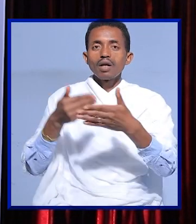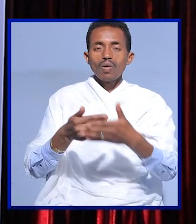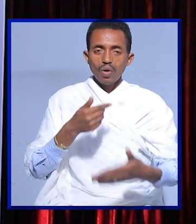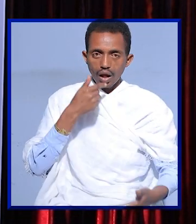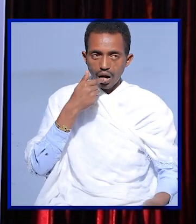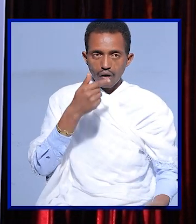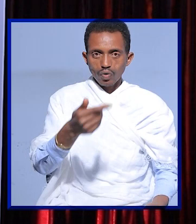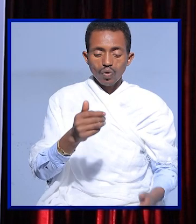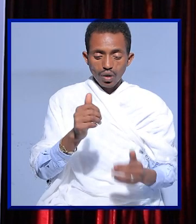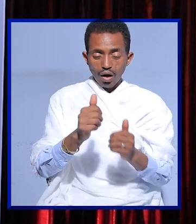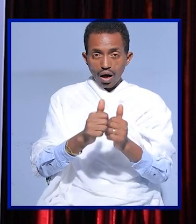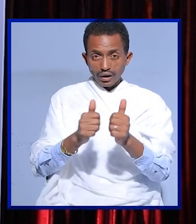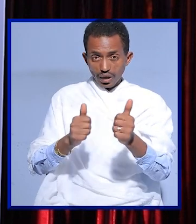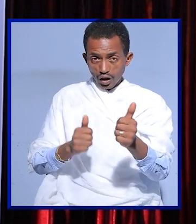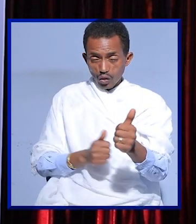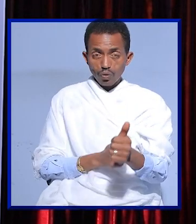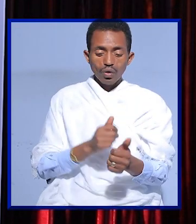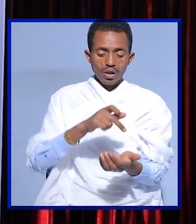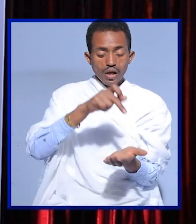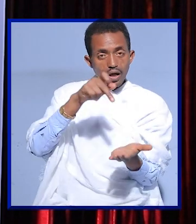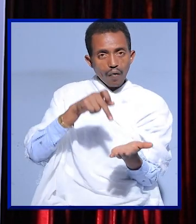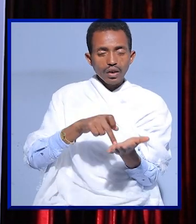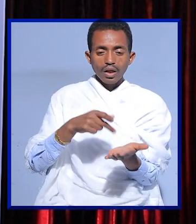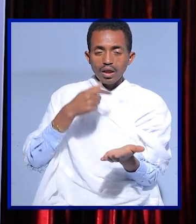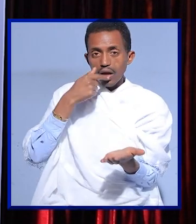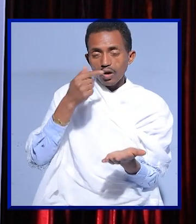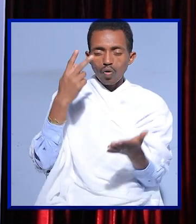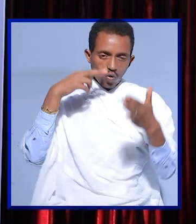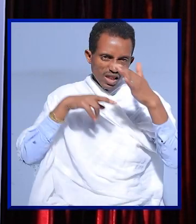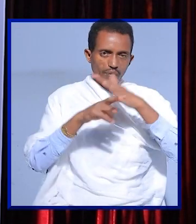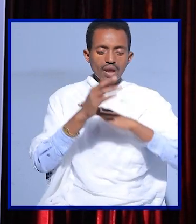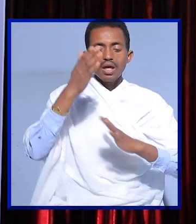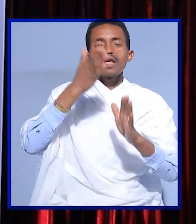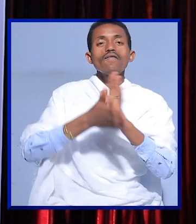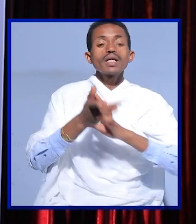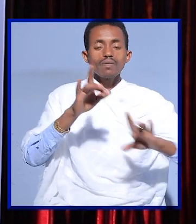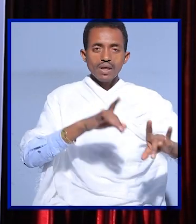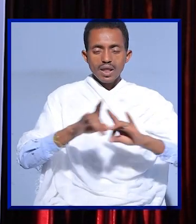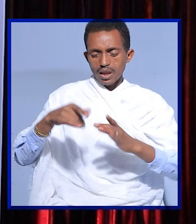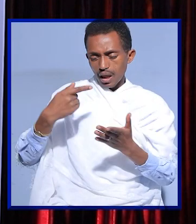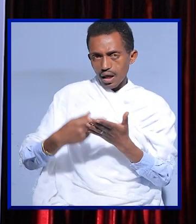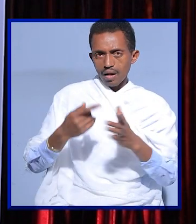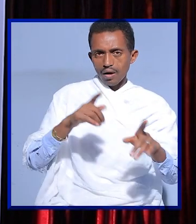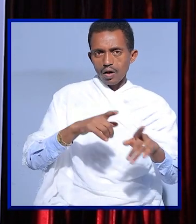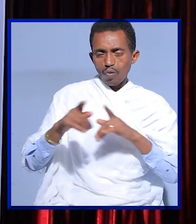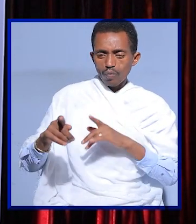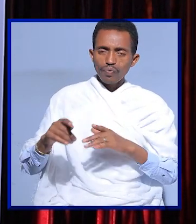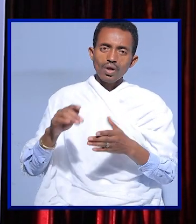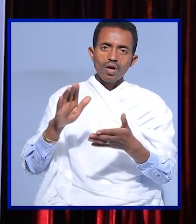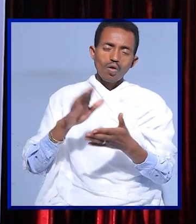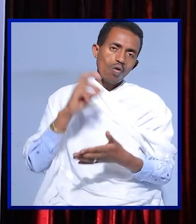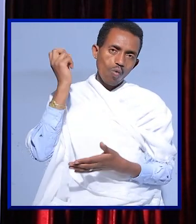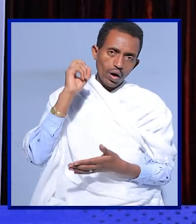ያለው አስቀድሞ ዳዊት የተነበየው ትንቢት ይፈጸም ዘንድ ይህንን ወርቅ፣